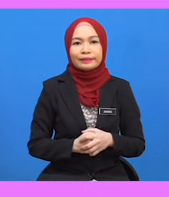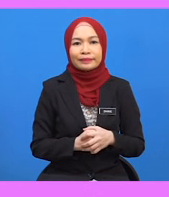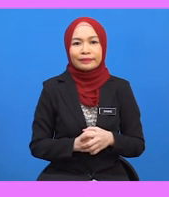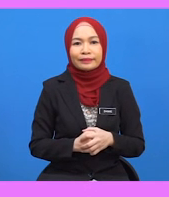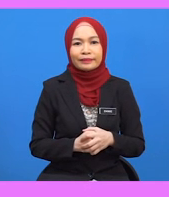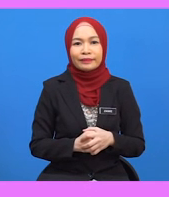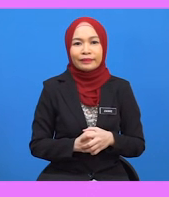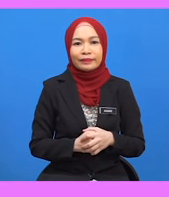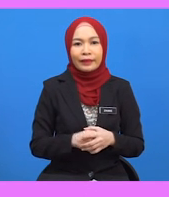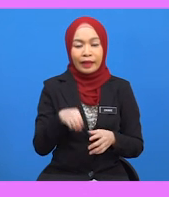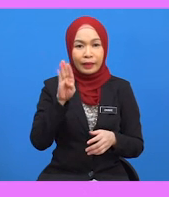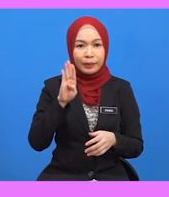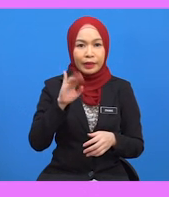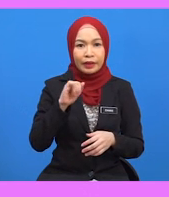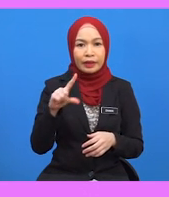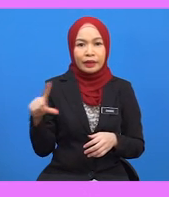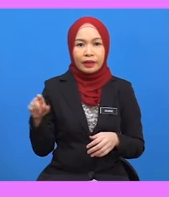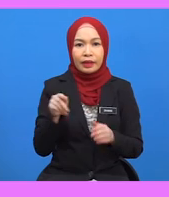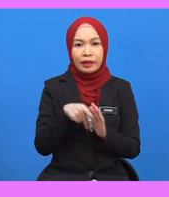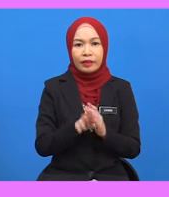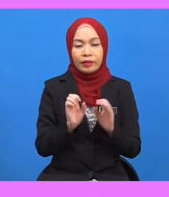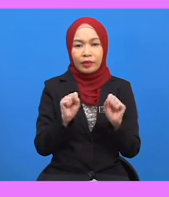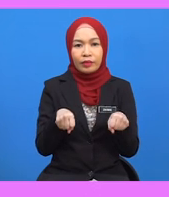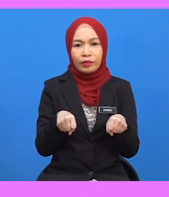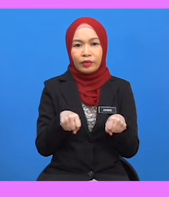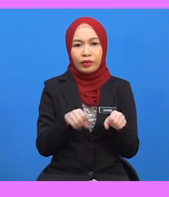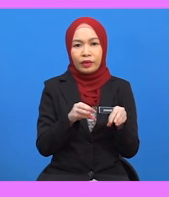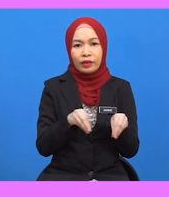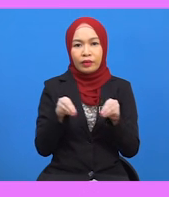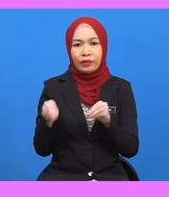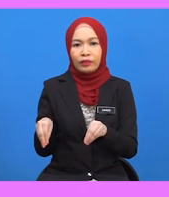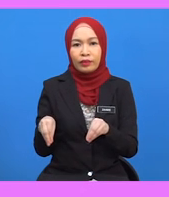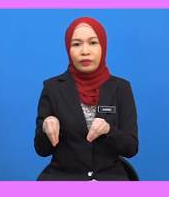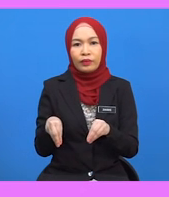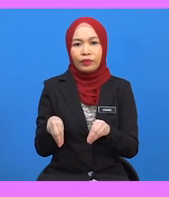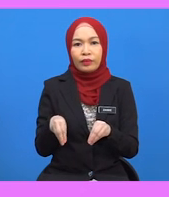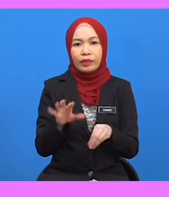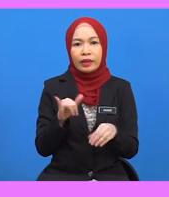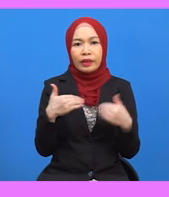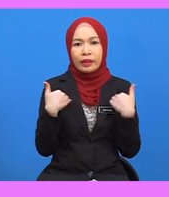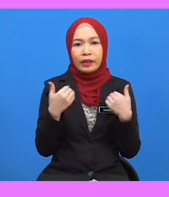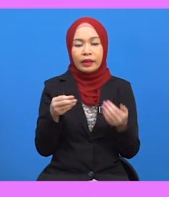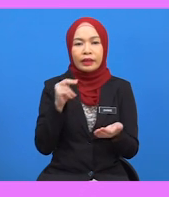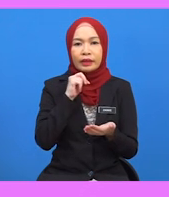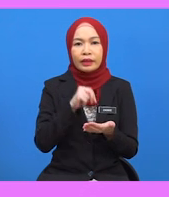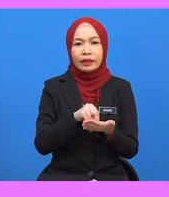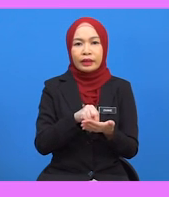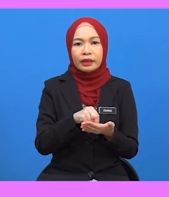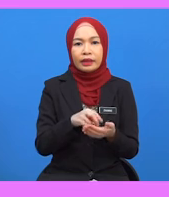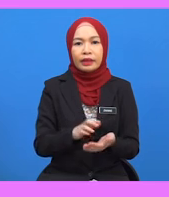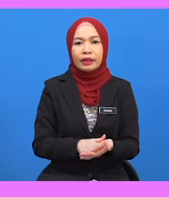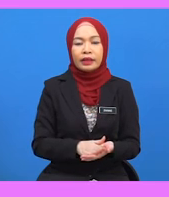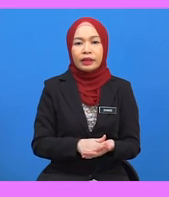B ialah pemboleh ubah yang mewakili nilai item carian.